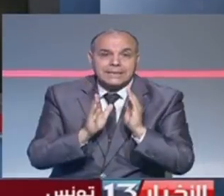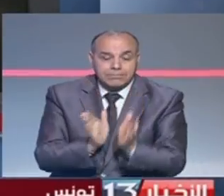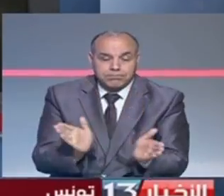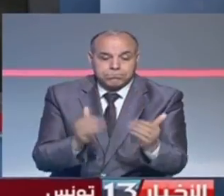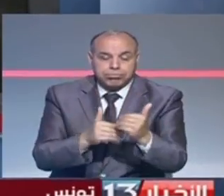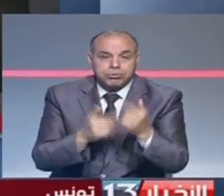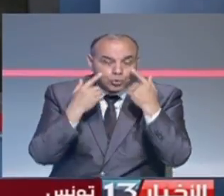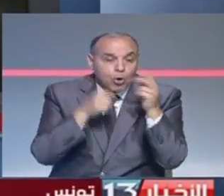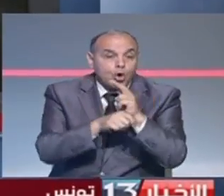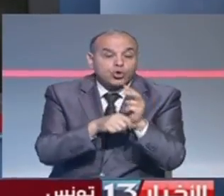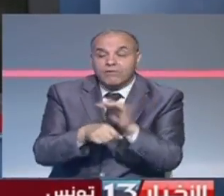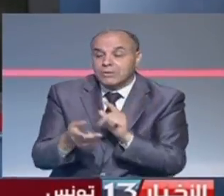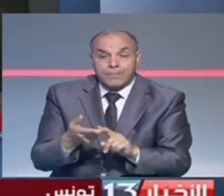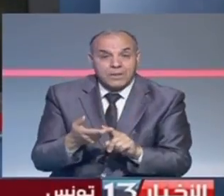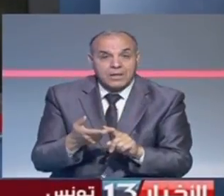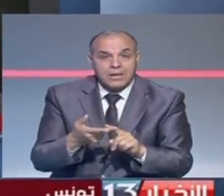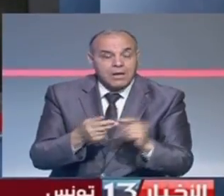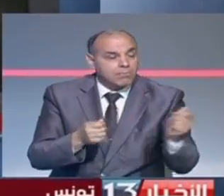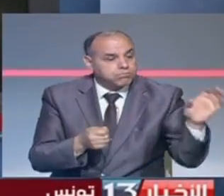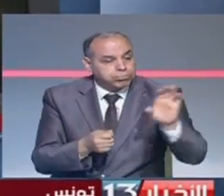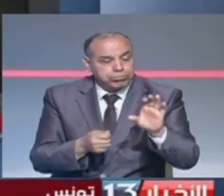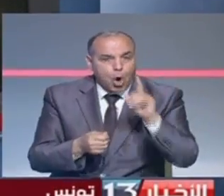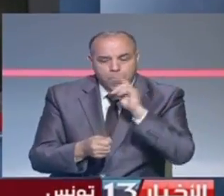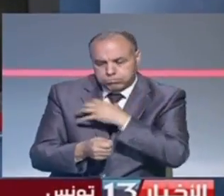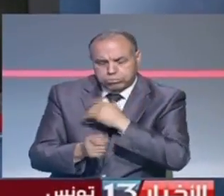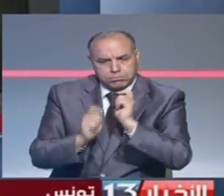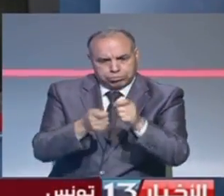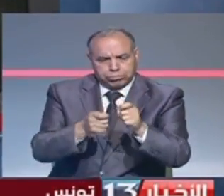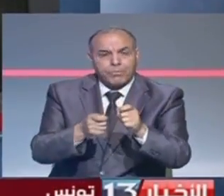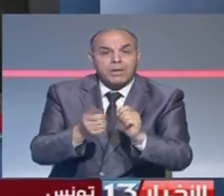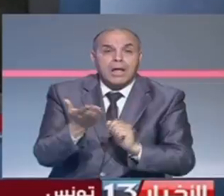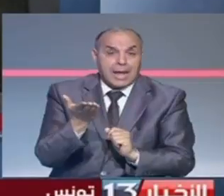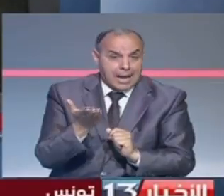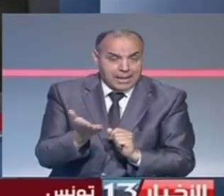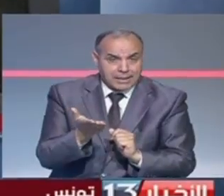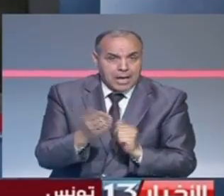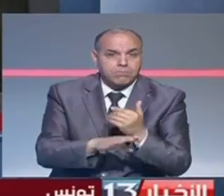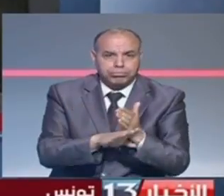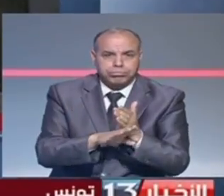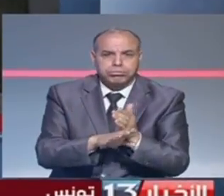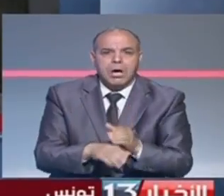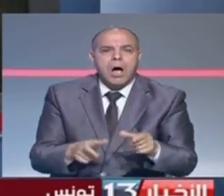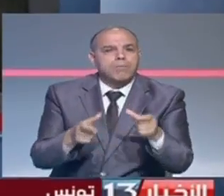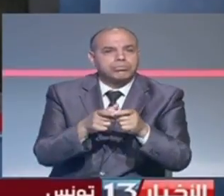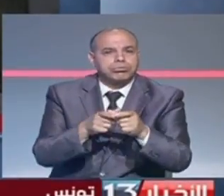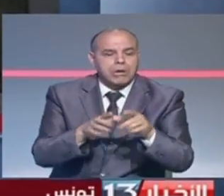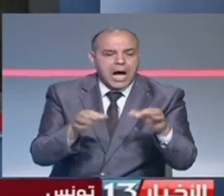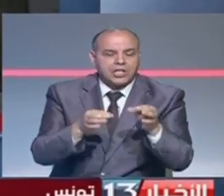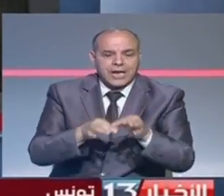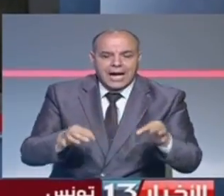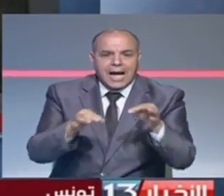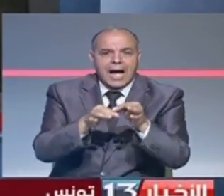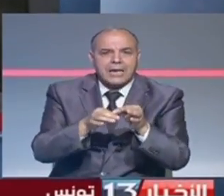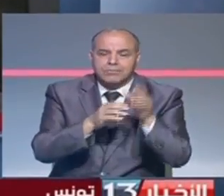لتقصي فيروس كورونا بتمويل من رجل اعمال بالجهه وتتوفر الوحده على عشر قاعات